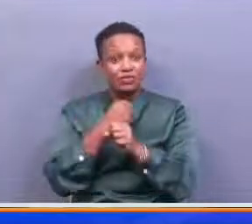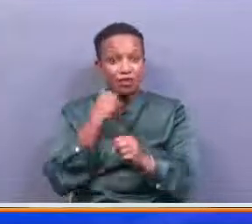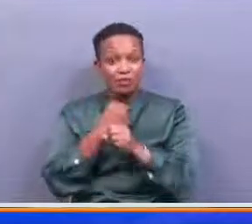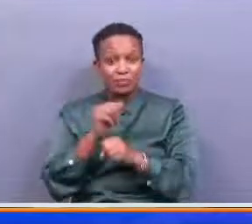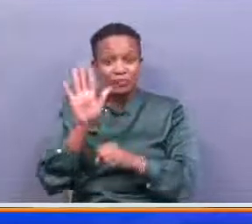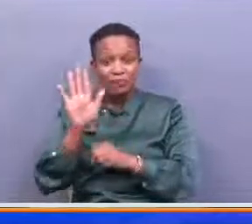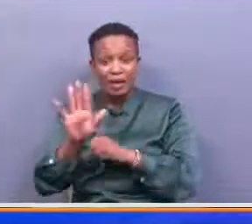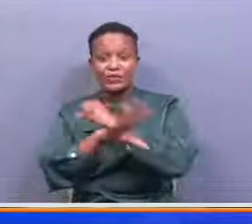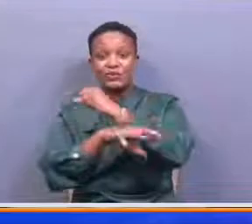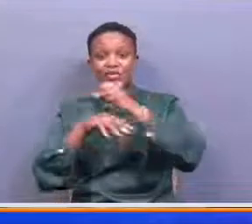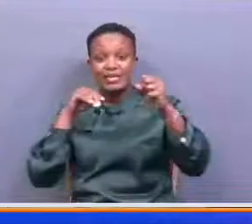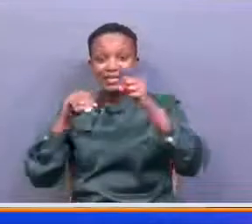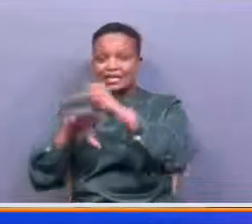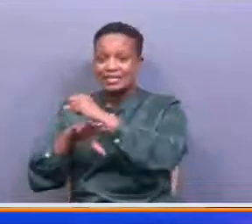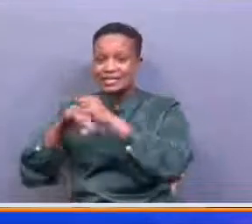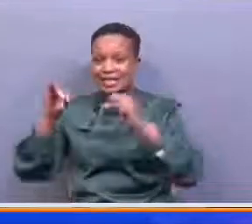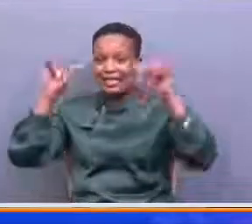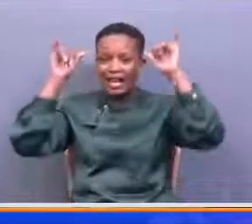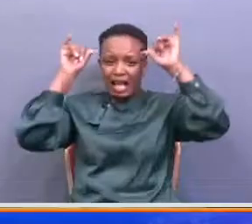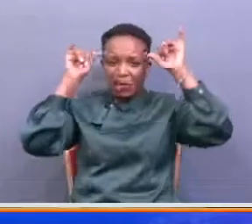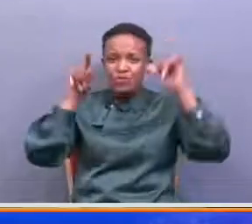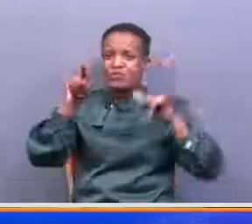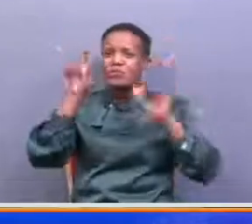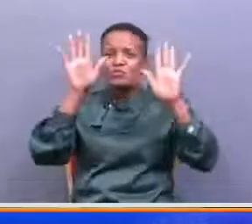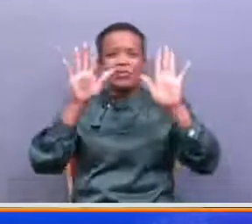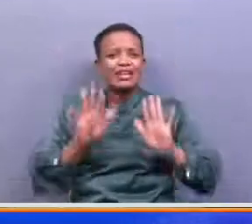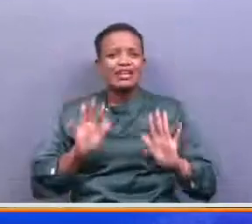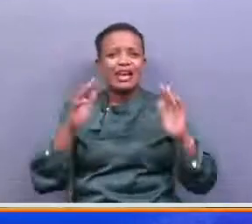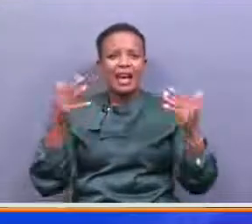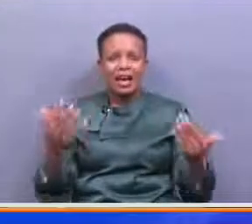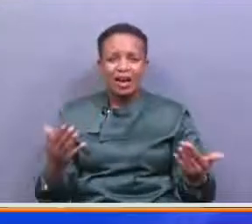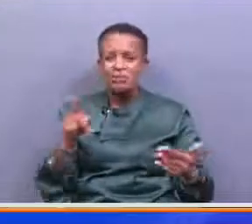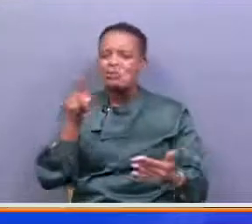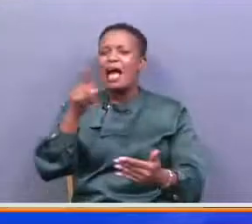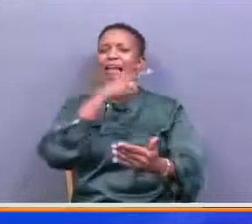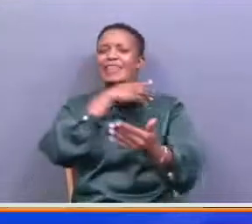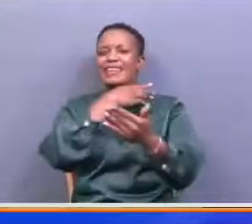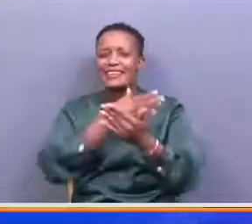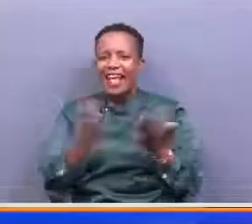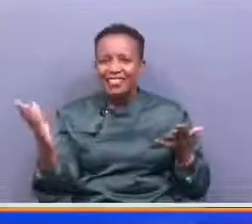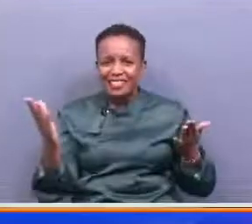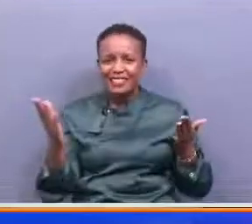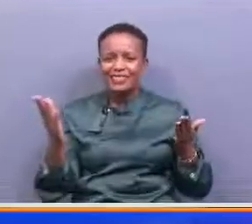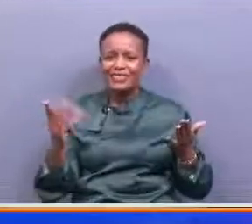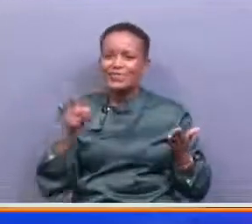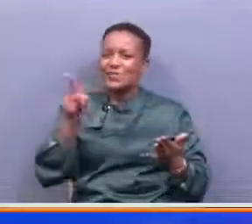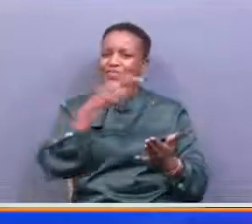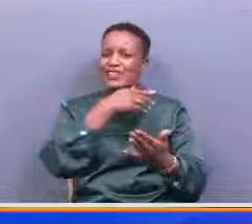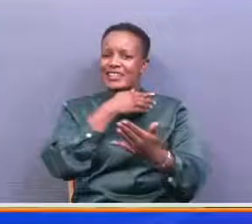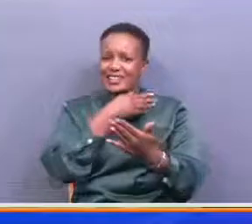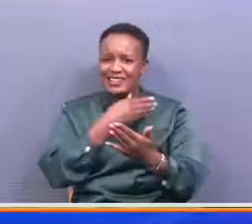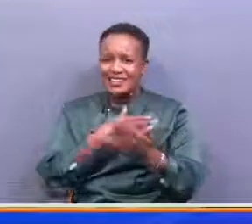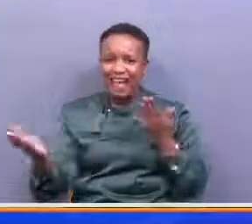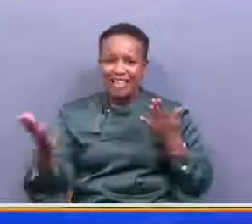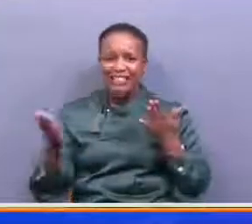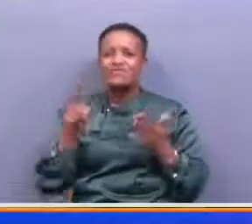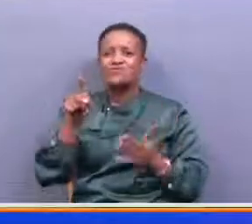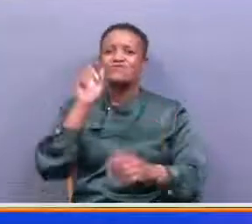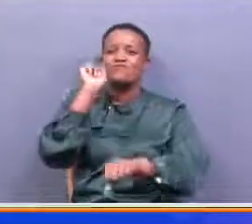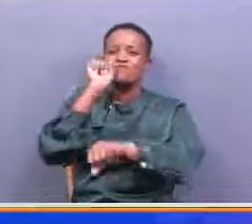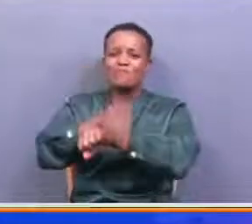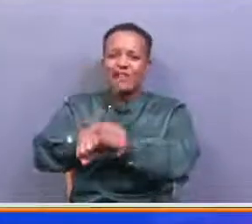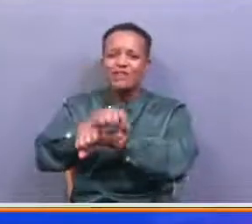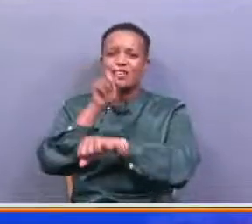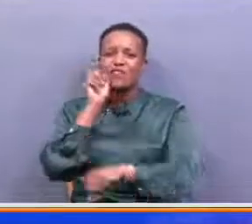ng'ombe? Kweli una maana gani? Huna maana, wewe ni binadamu ya mavi ya kuku.